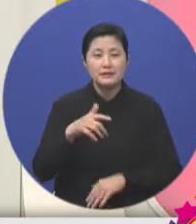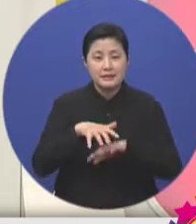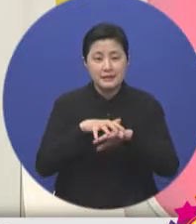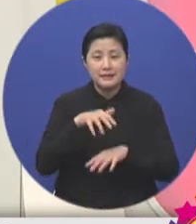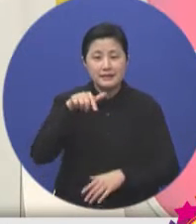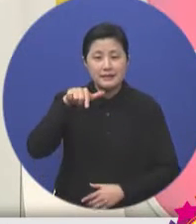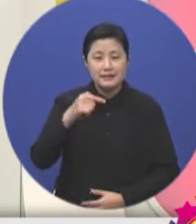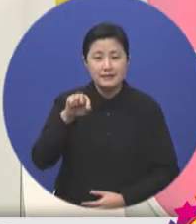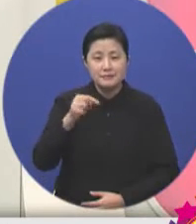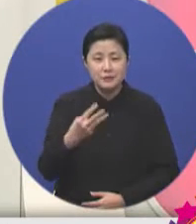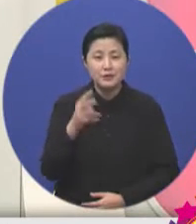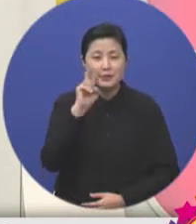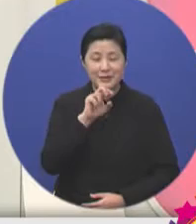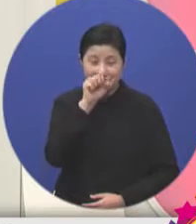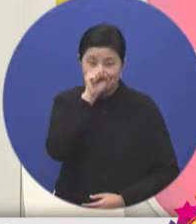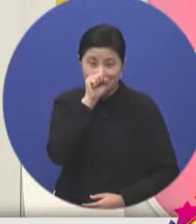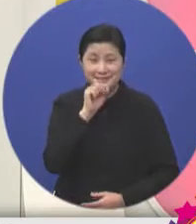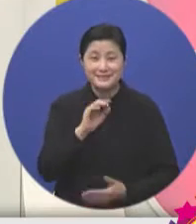어머니.